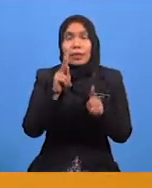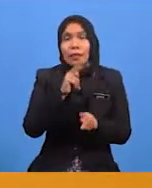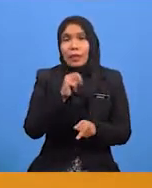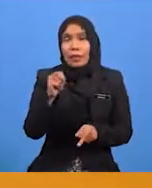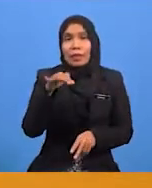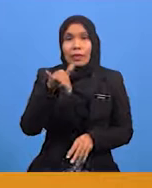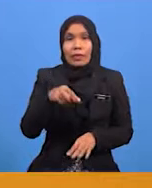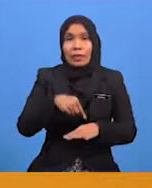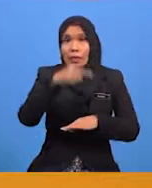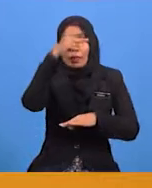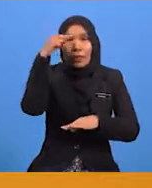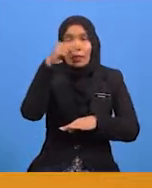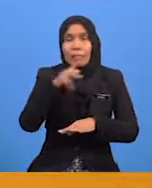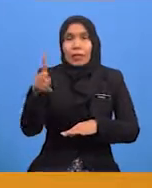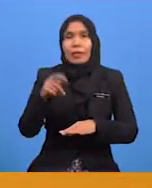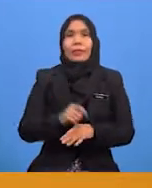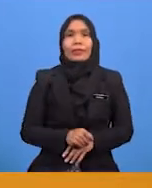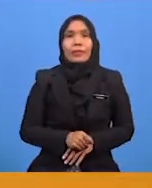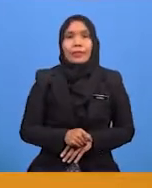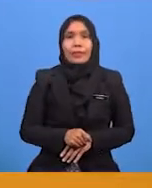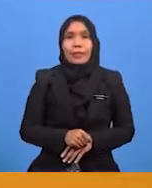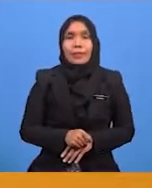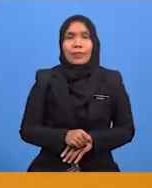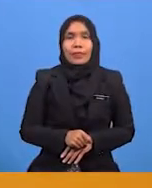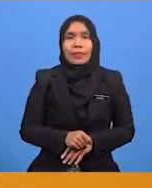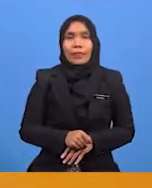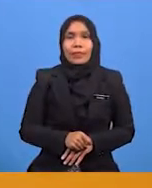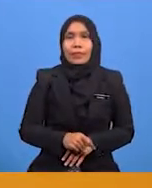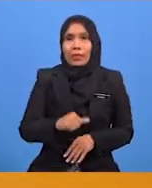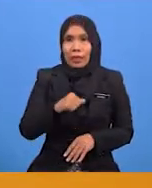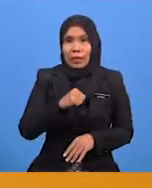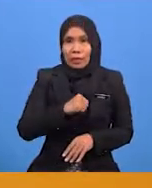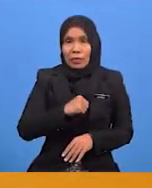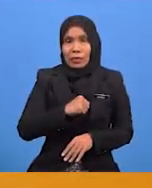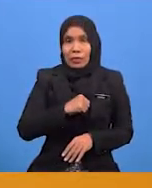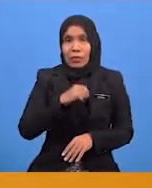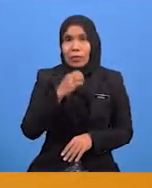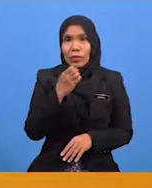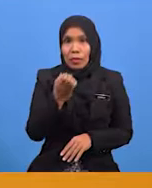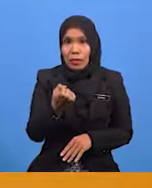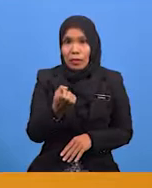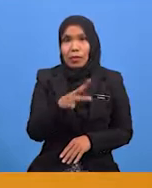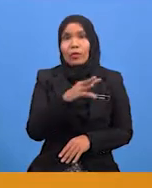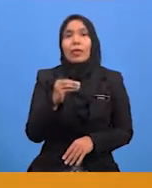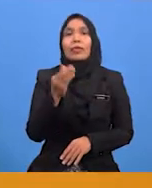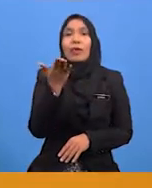merupakan singkatan perkataan daripada perkataan aku, engkau dan kamu.